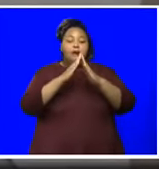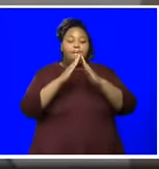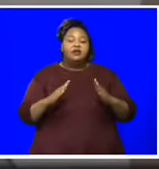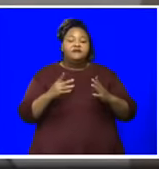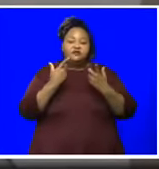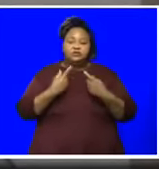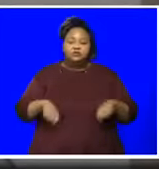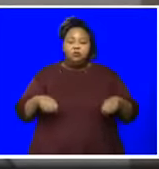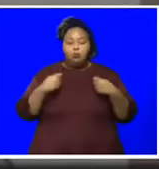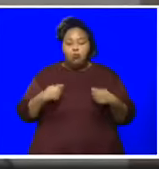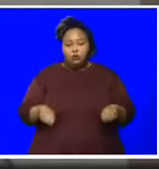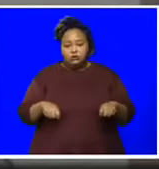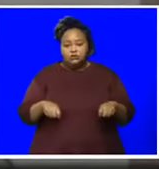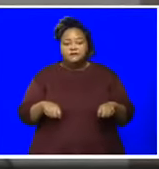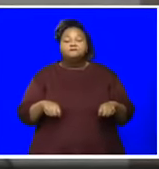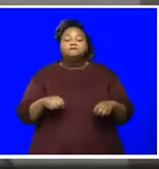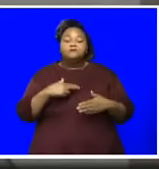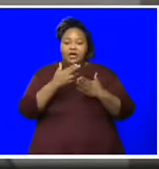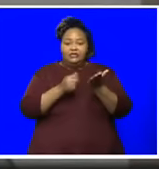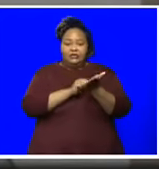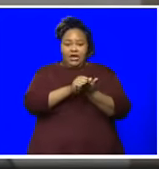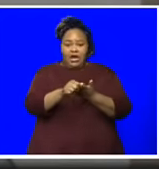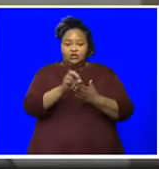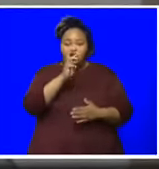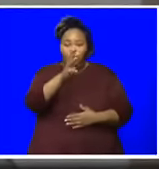ethu ukuthi sinibambise